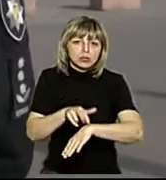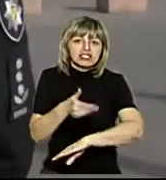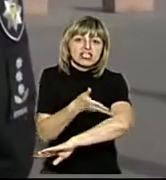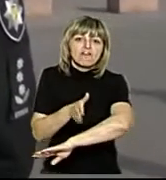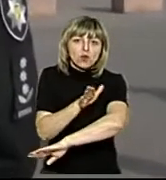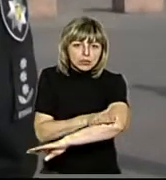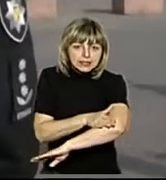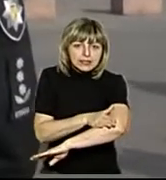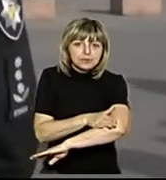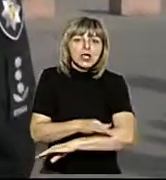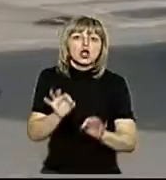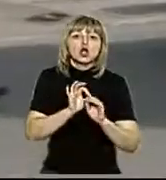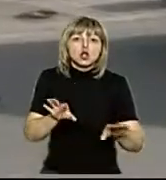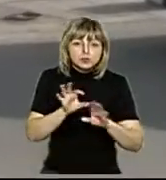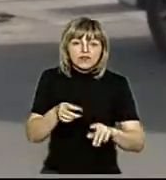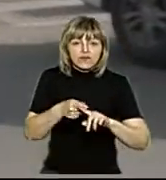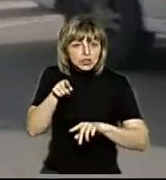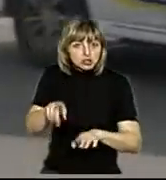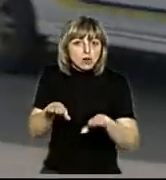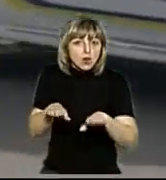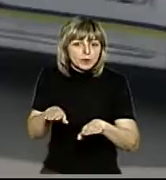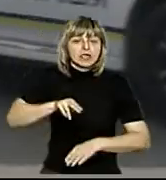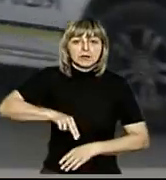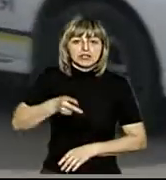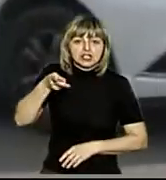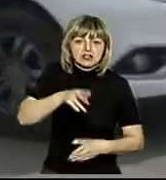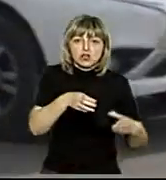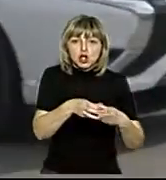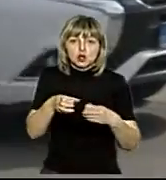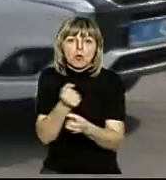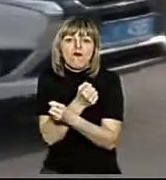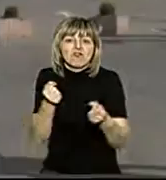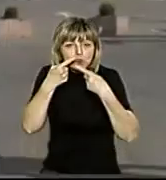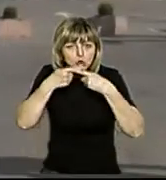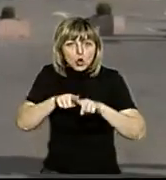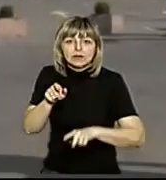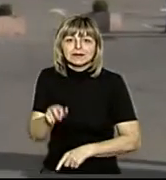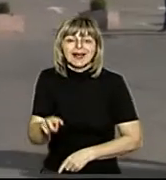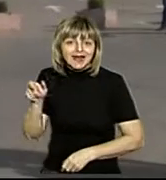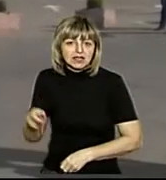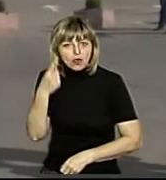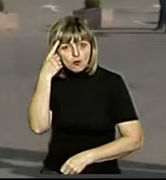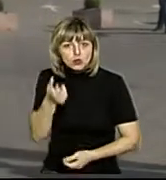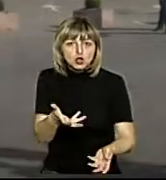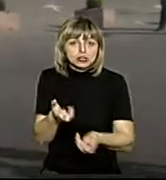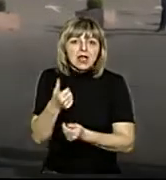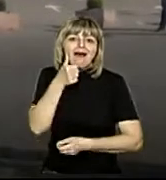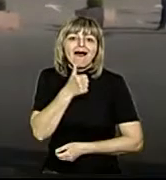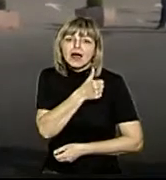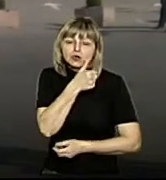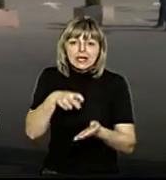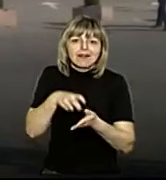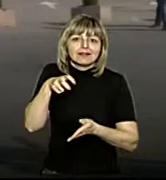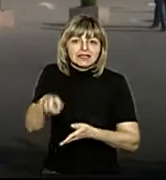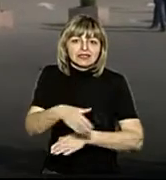Волині Володимир Солоненко розповів, на цьому об'єкті працювали дві групи вибухотехніків. Повідомлення надійшло анонімний лист